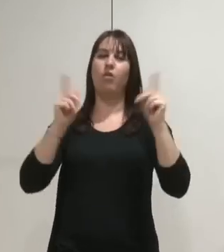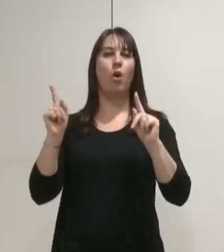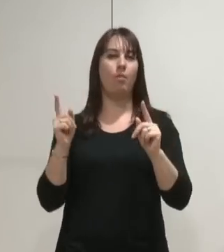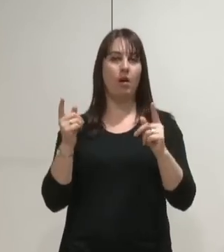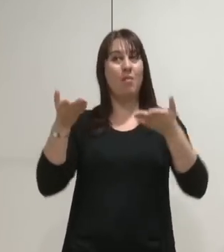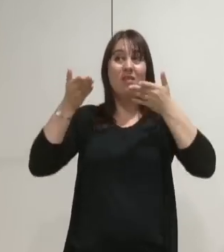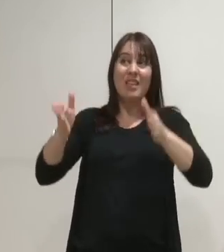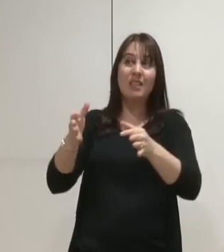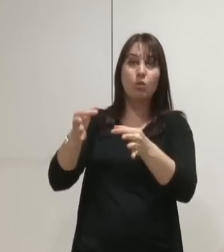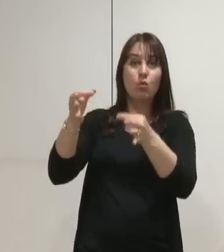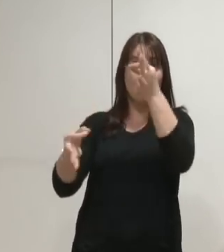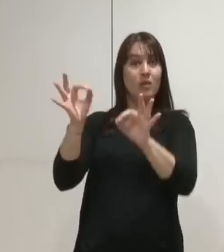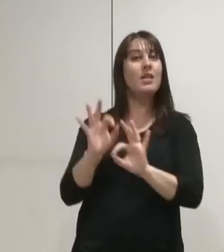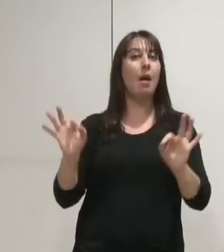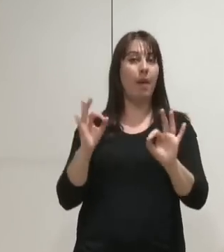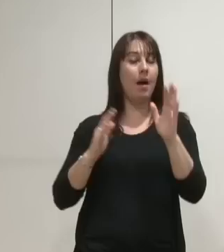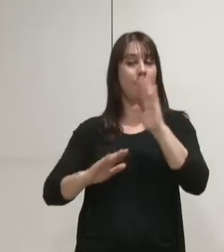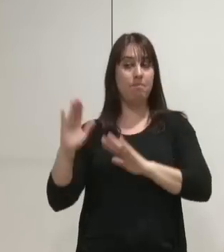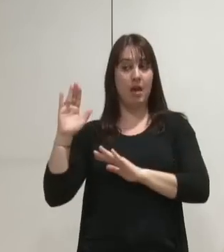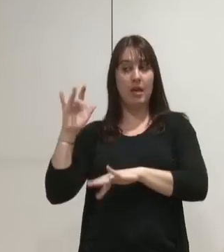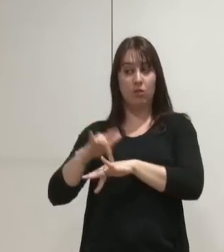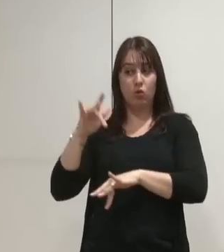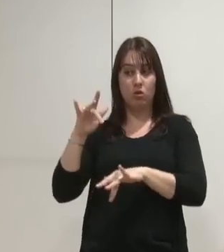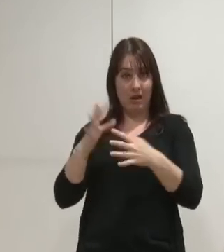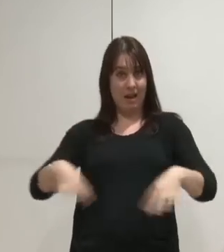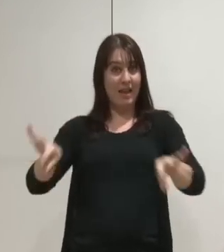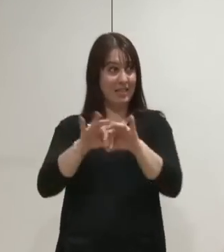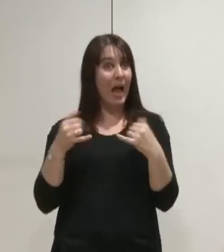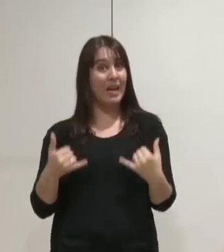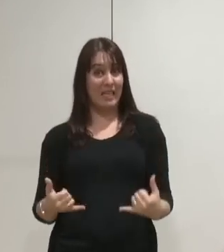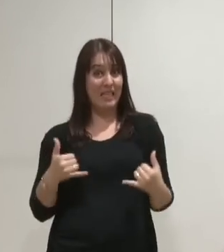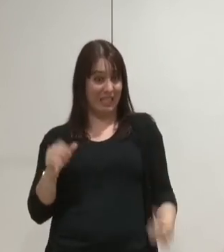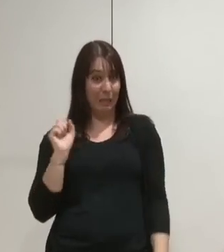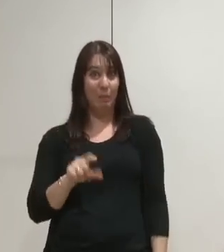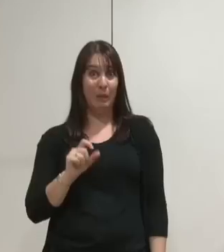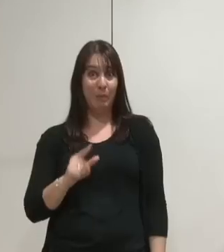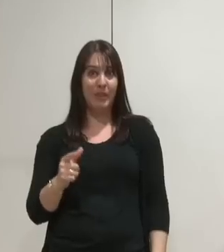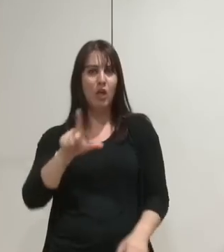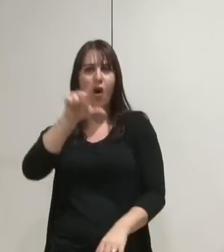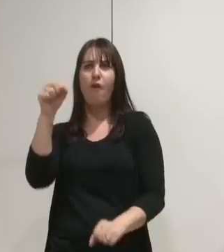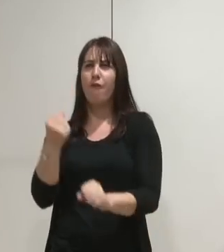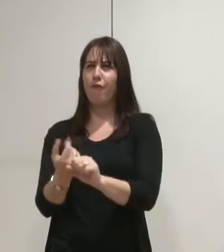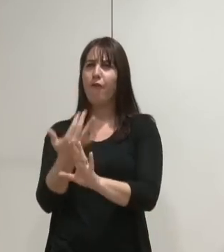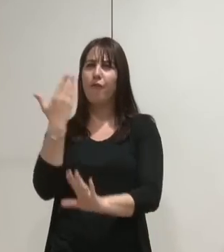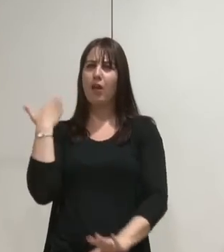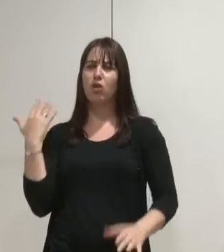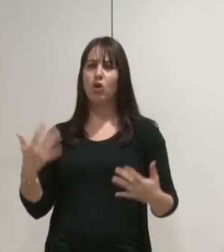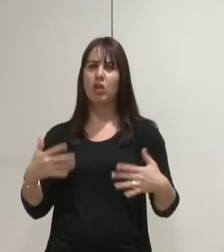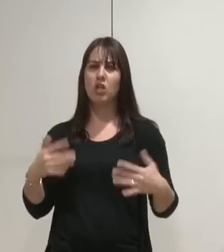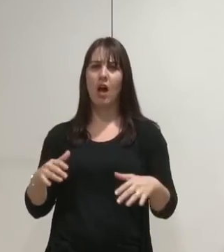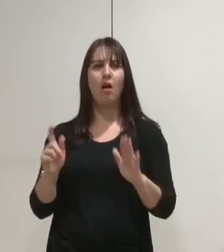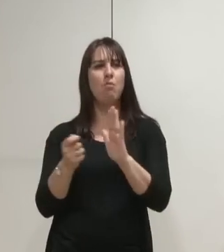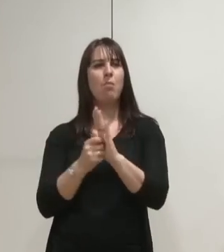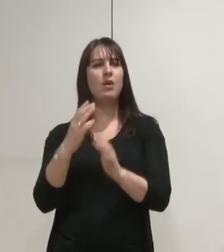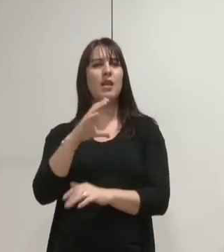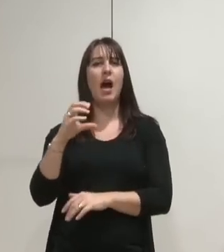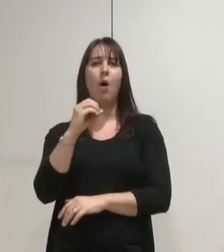à une décision de justice elle s'est déroulée dans cette salle même il y a une vingtaine d'années quand la CAO